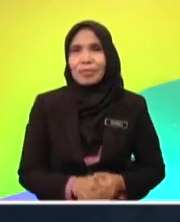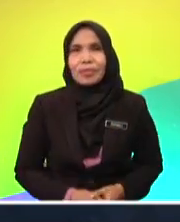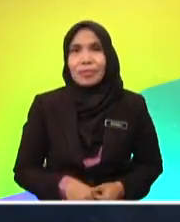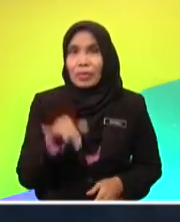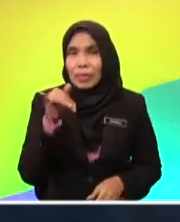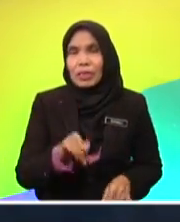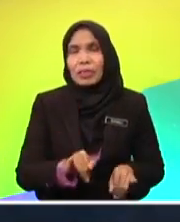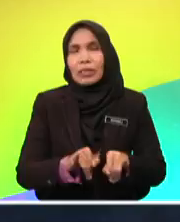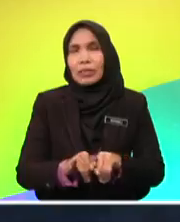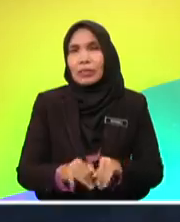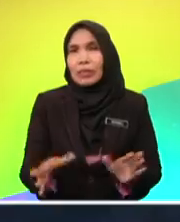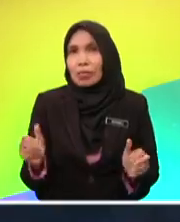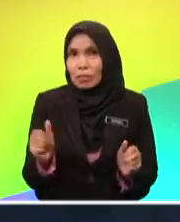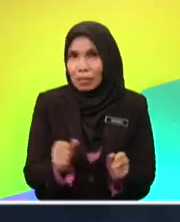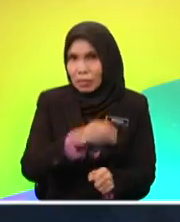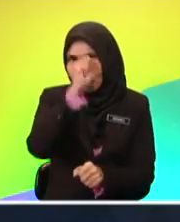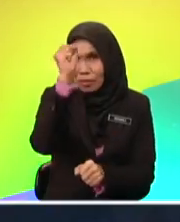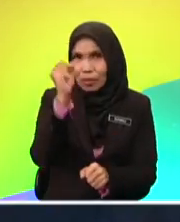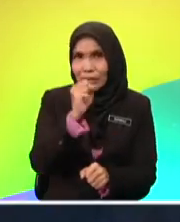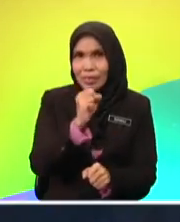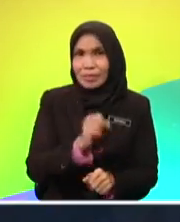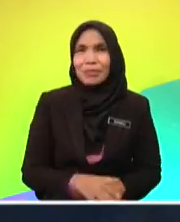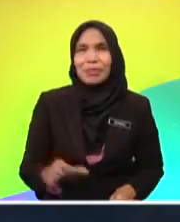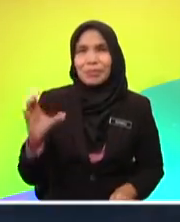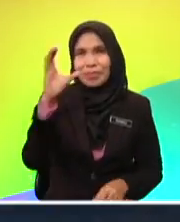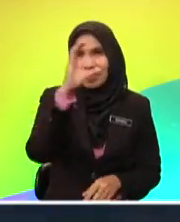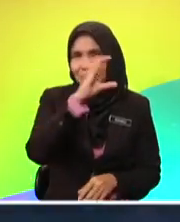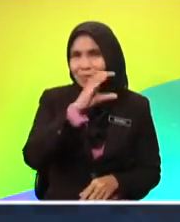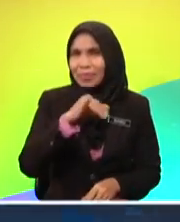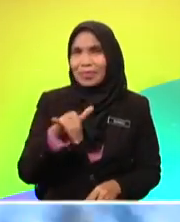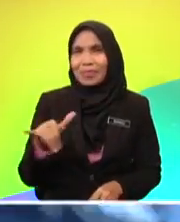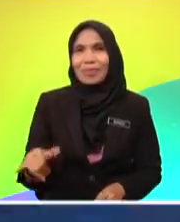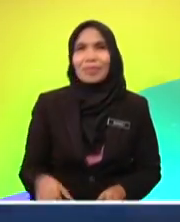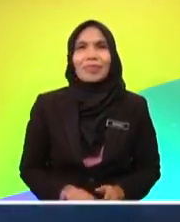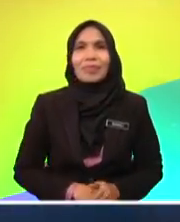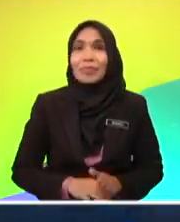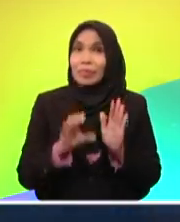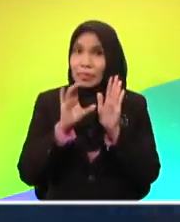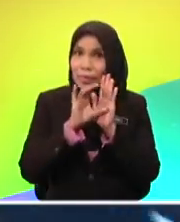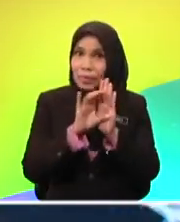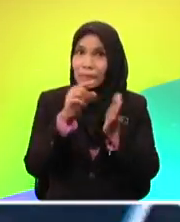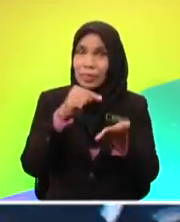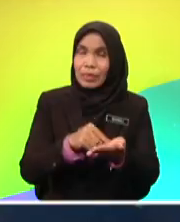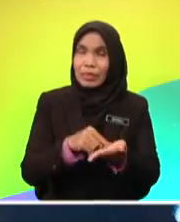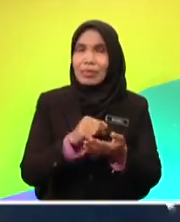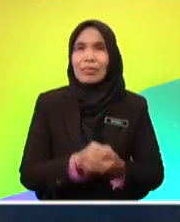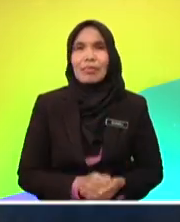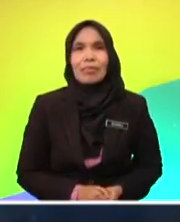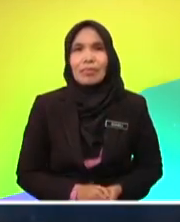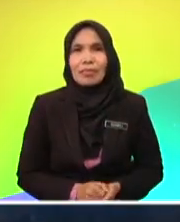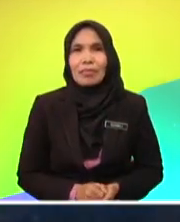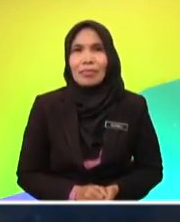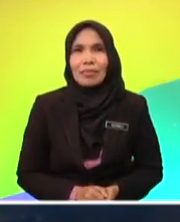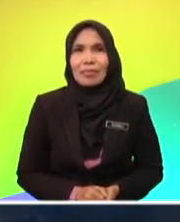penerangan soalan tadi. Cantiknya gambar ni. Terus rasa nak makan. Ya, wow.